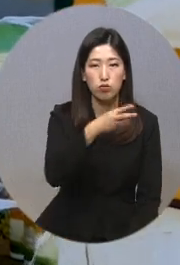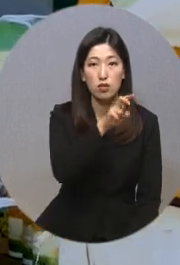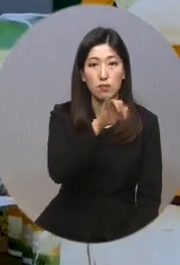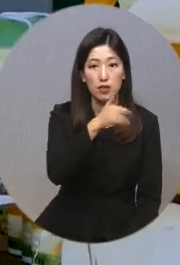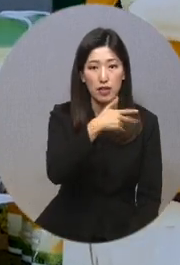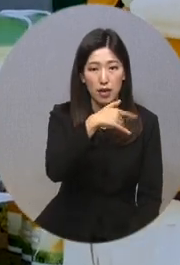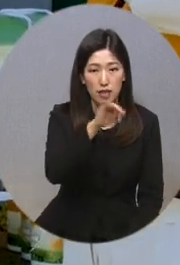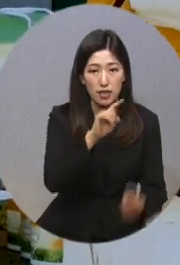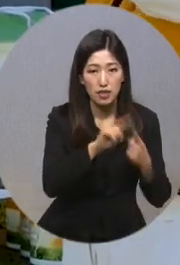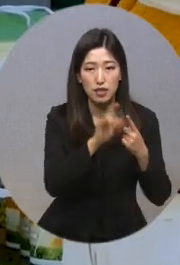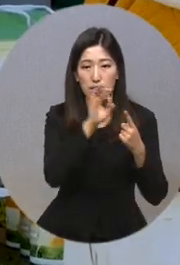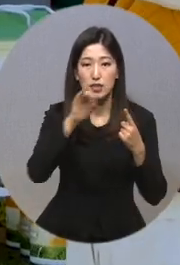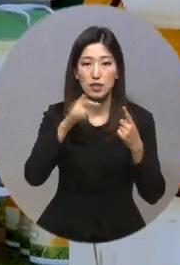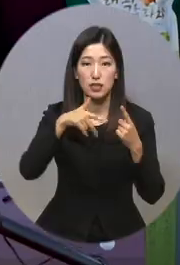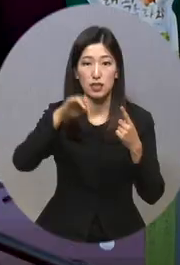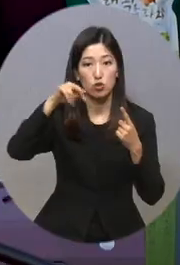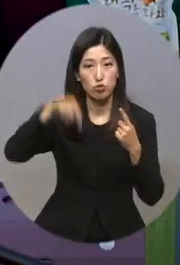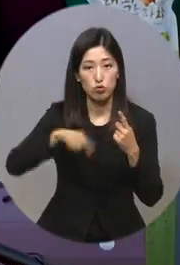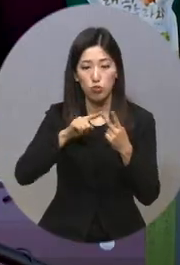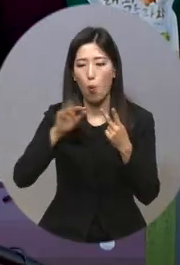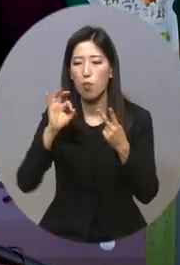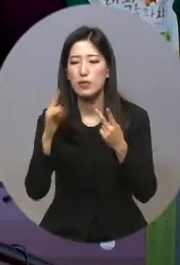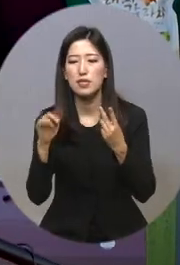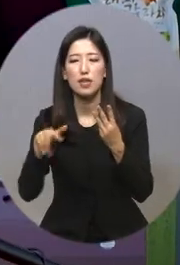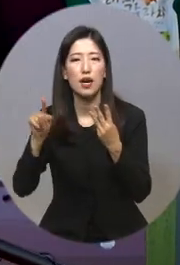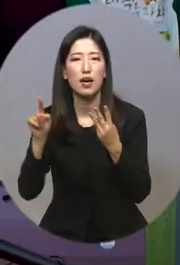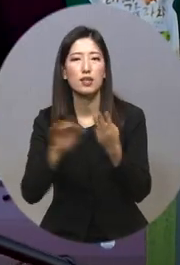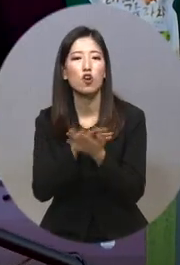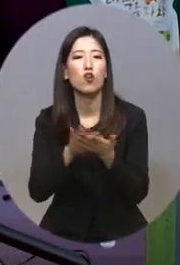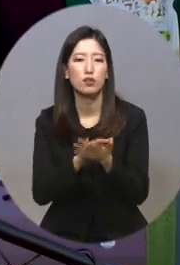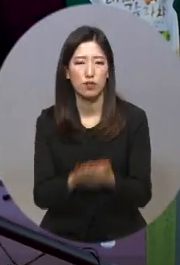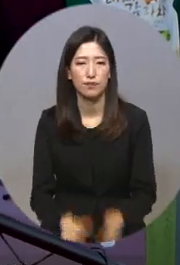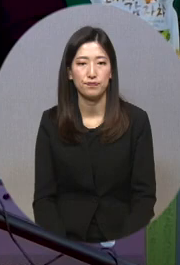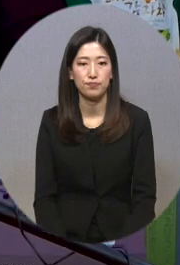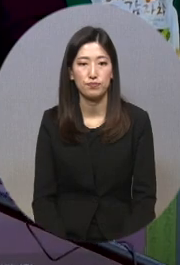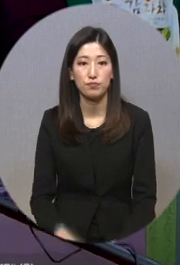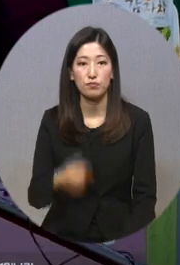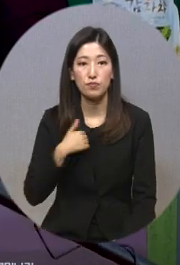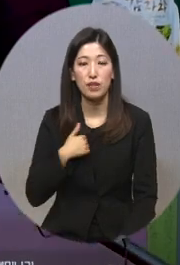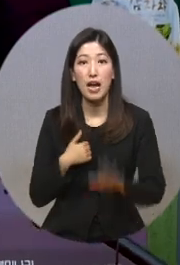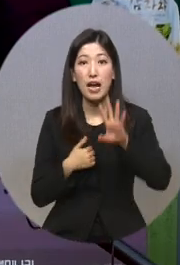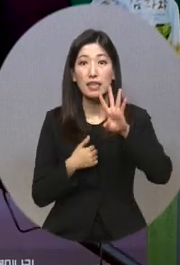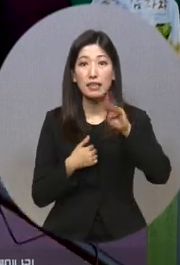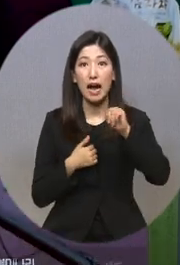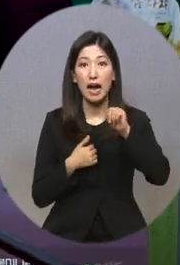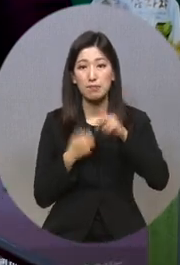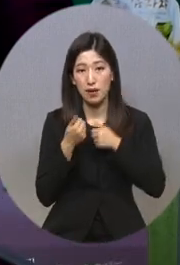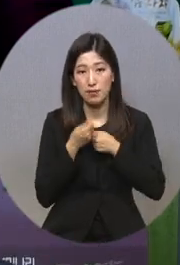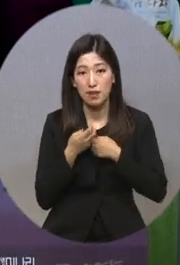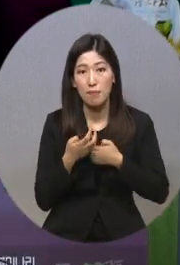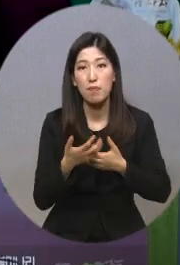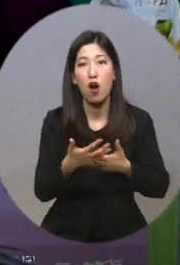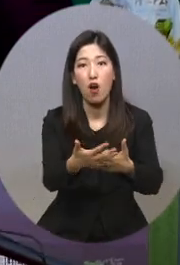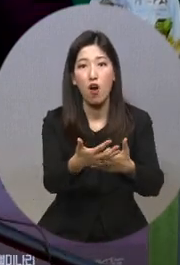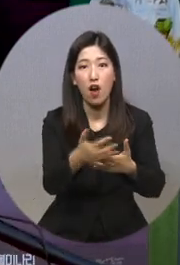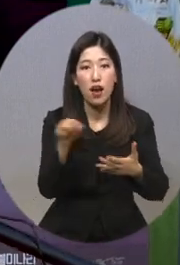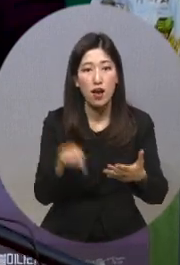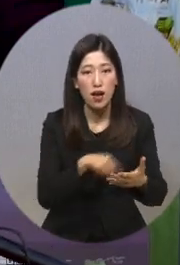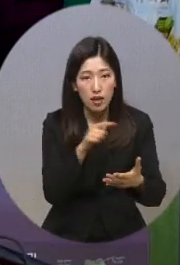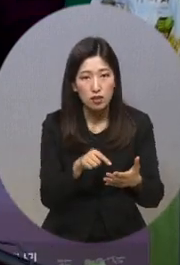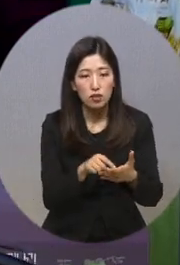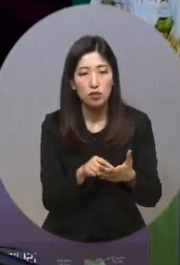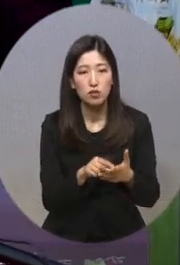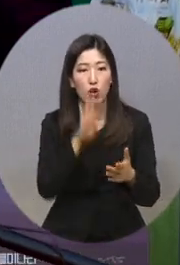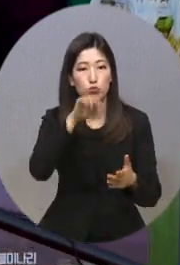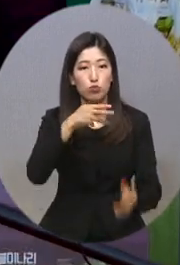인진수, 오미자까지. 저희가 화순 농장에서 4만 평 되는 유기재배 단지 농장에서 불미나리하고 인진수 직접